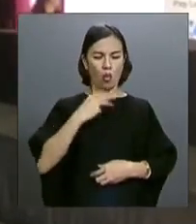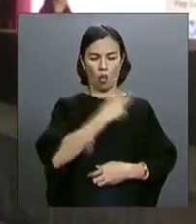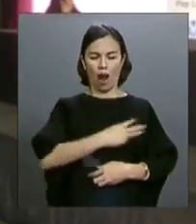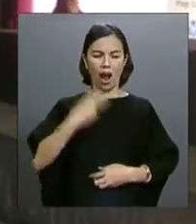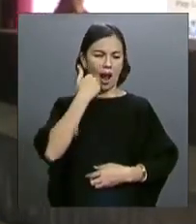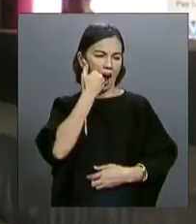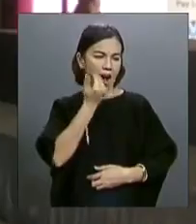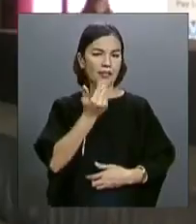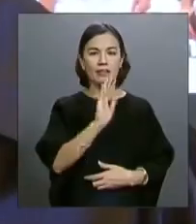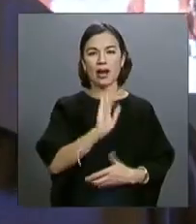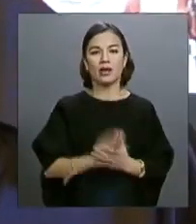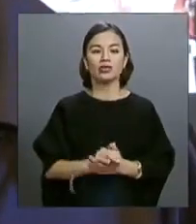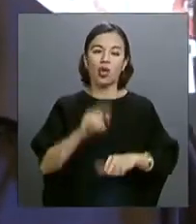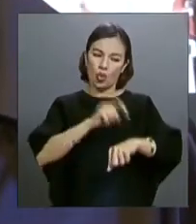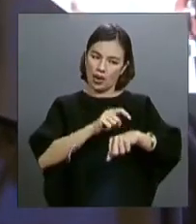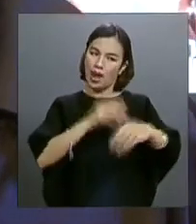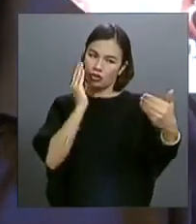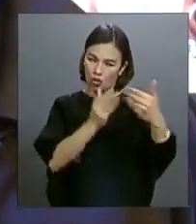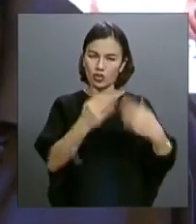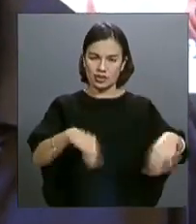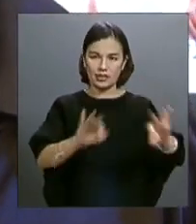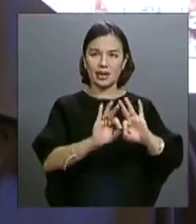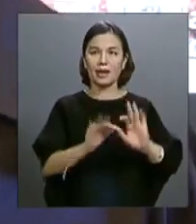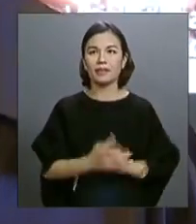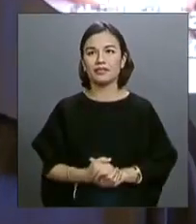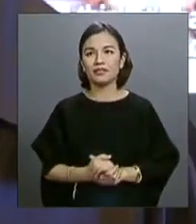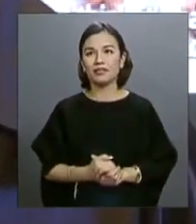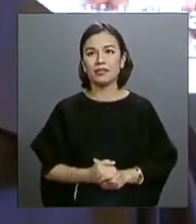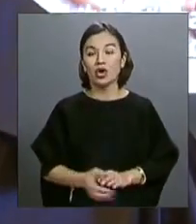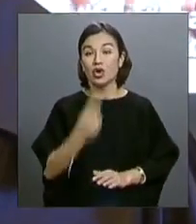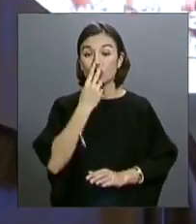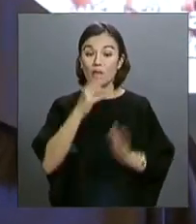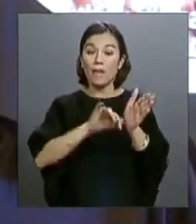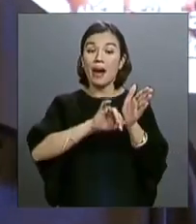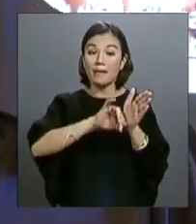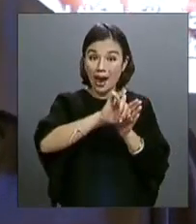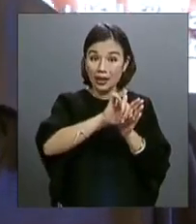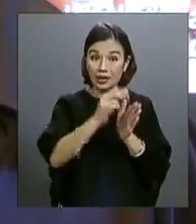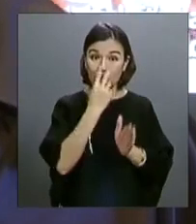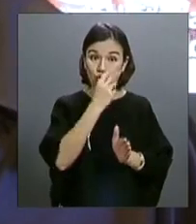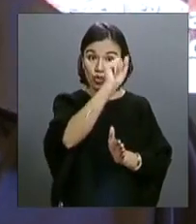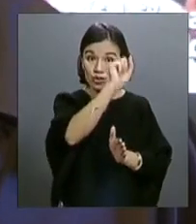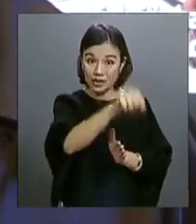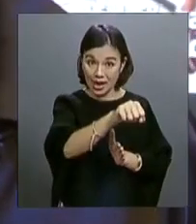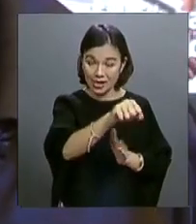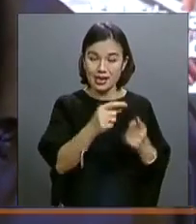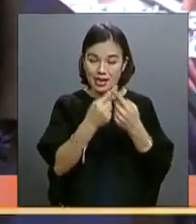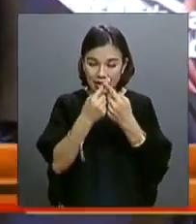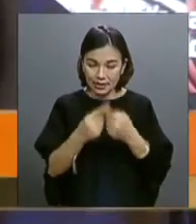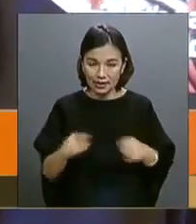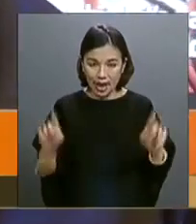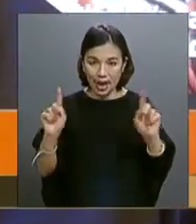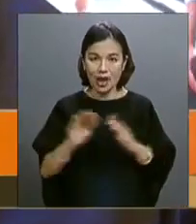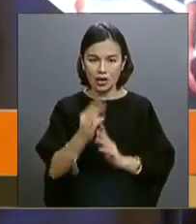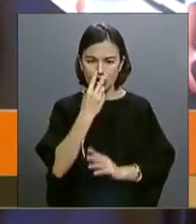ยังไงก็ได้เนี่ยให้ถูกกาลเทศะ คือเรารู้สึกว่ามันคือผ้าไหมแต่มันคือวัสดุที่เราสามาร